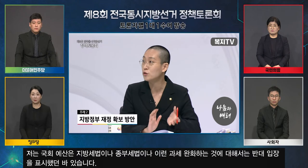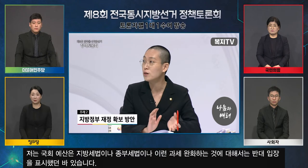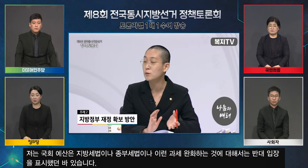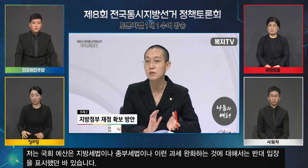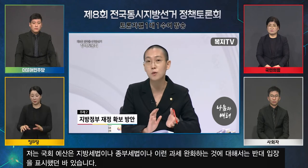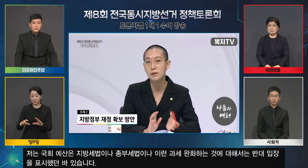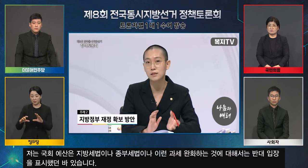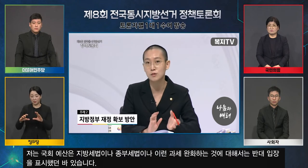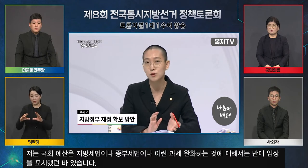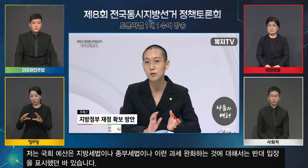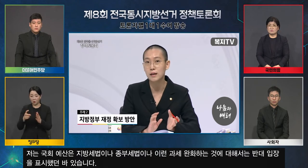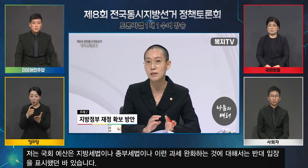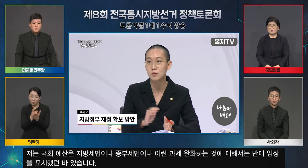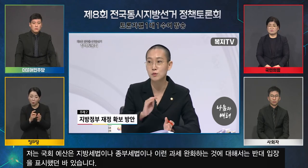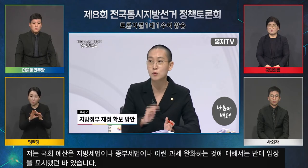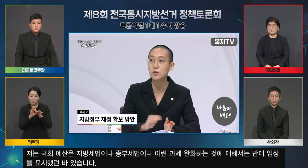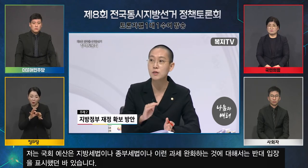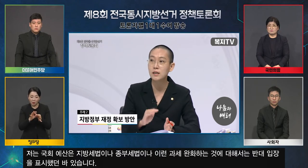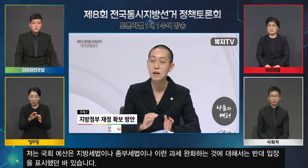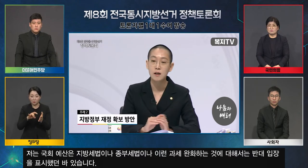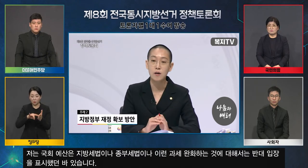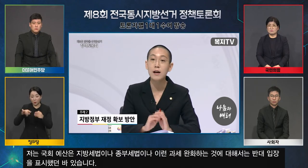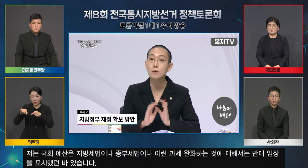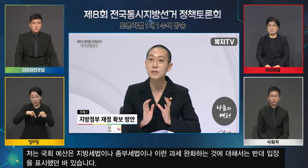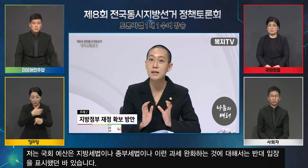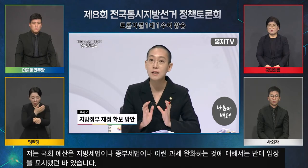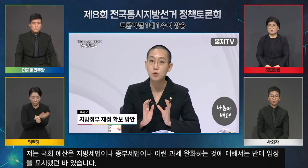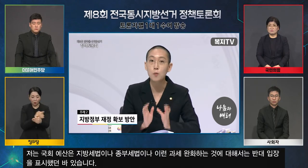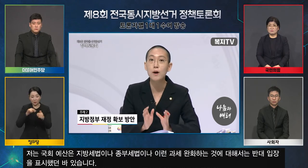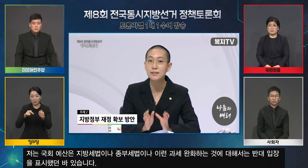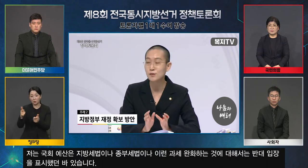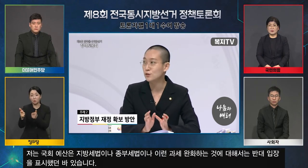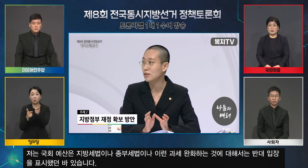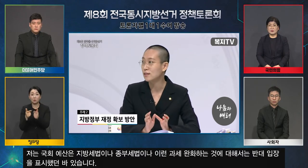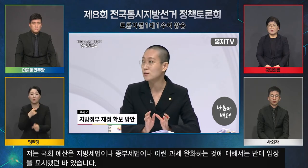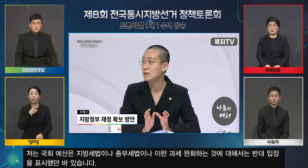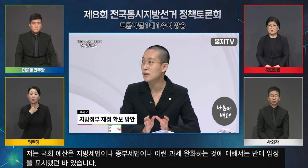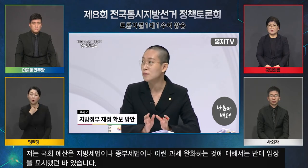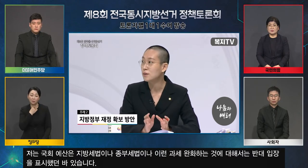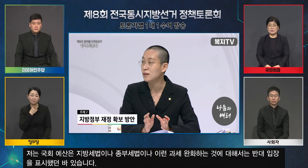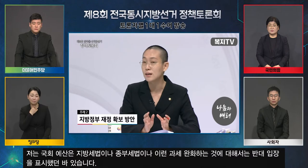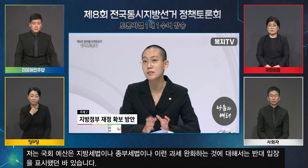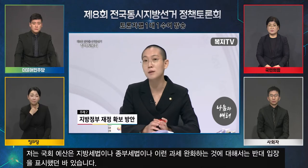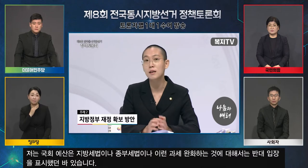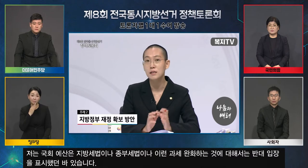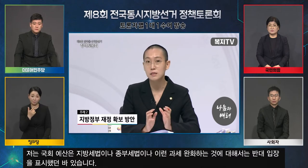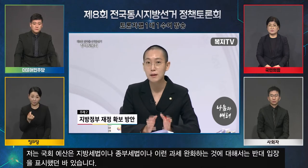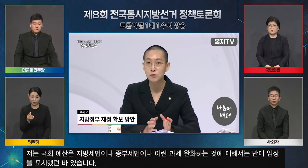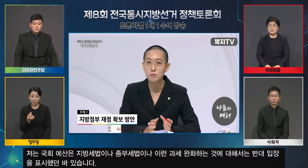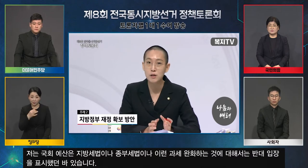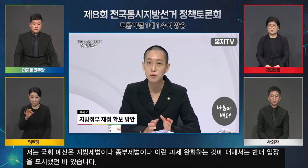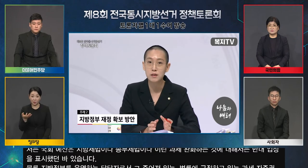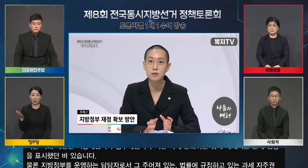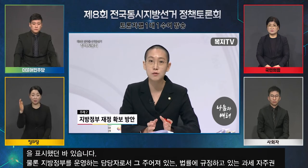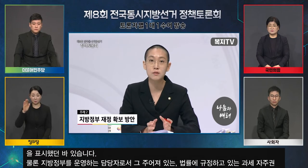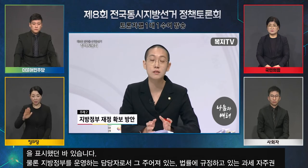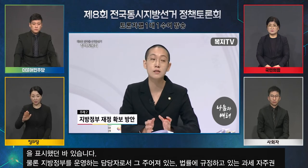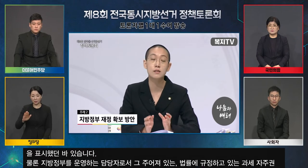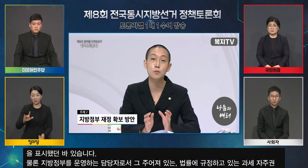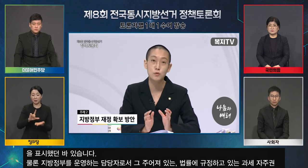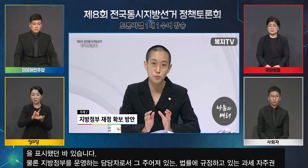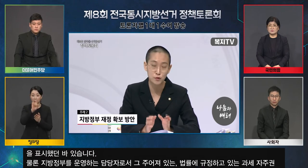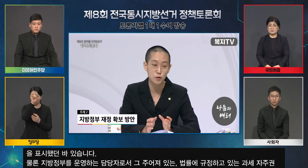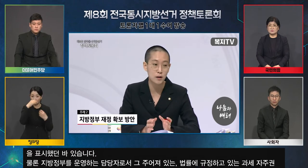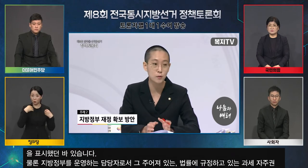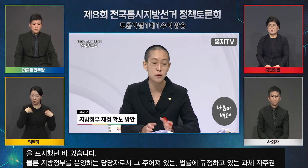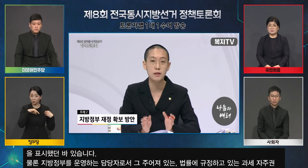법률이 규정하고 있는 과세 자주권 안에서의 조정을 하고자 도모하실 수는 있다고 생각합니다. 하지만 지방정부라고 하는 것은